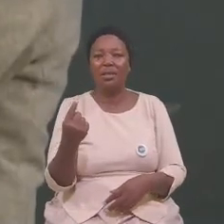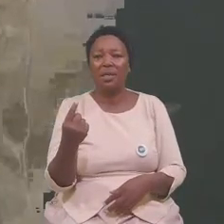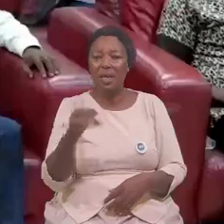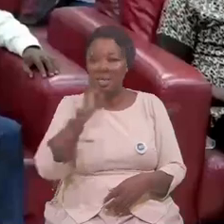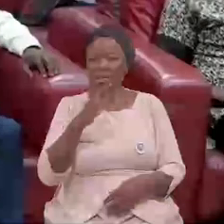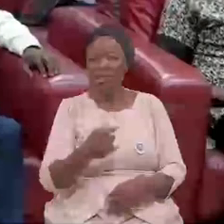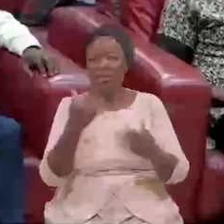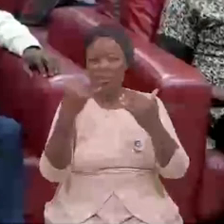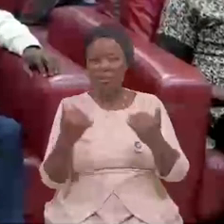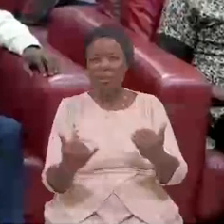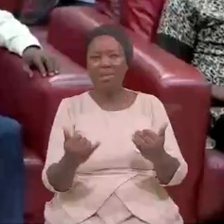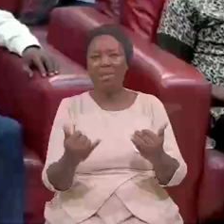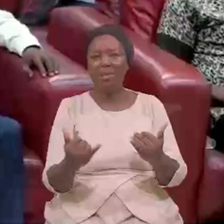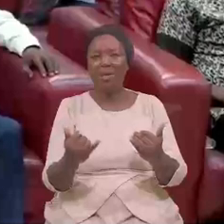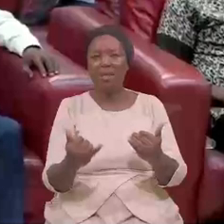miracles.